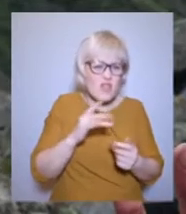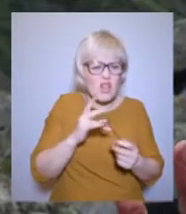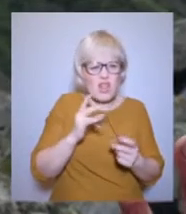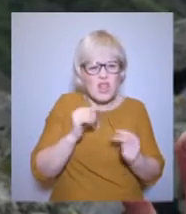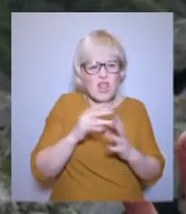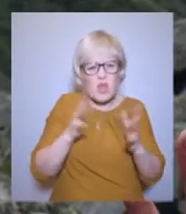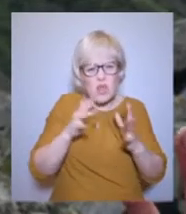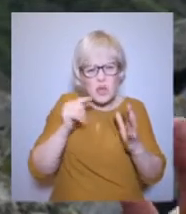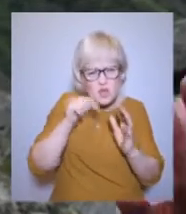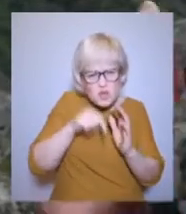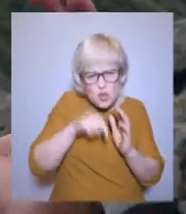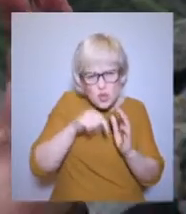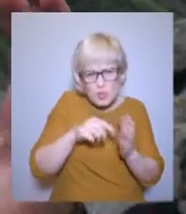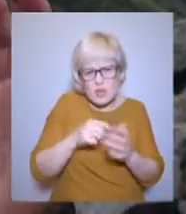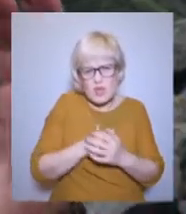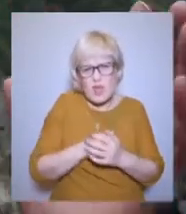поднятии к поверхности,